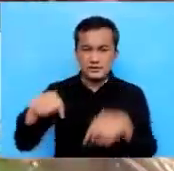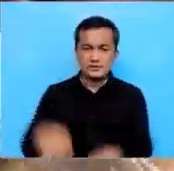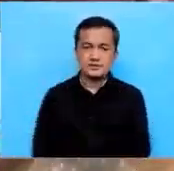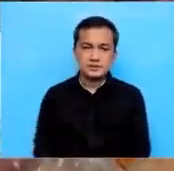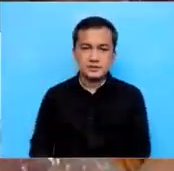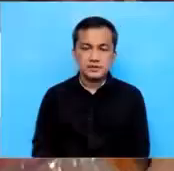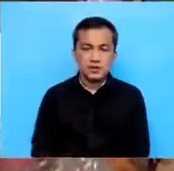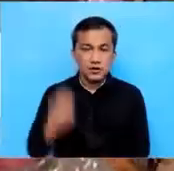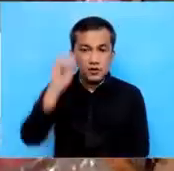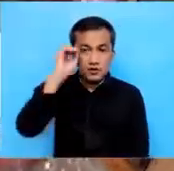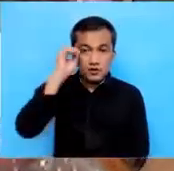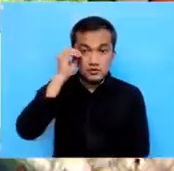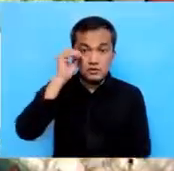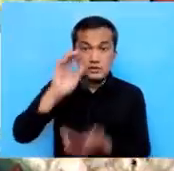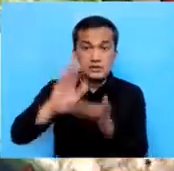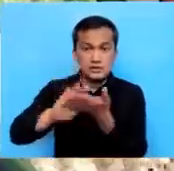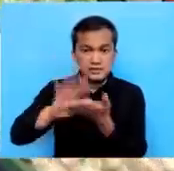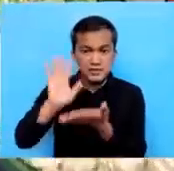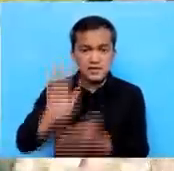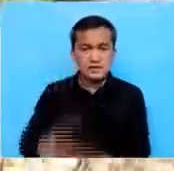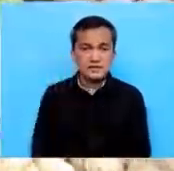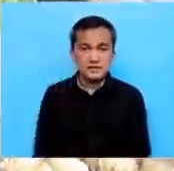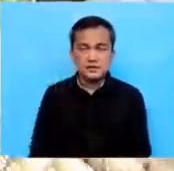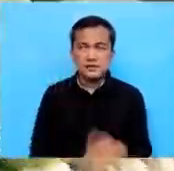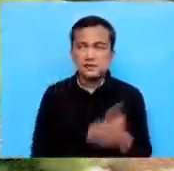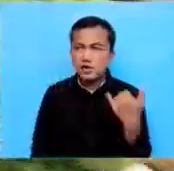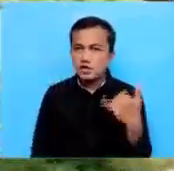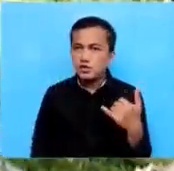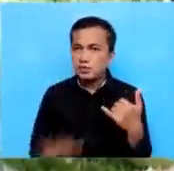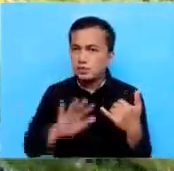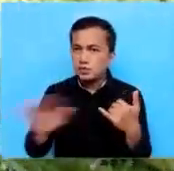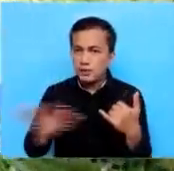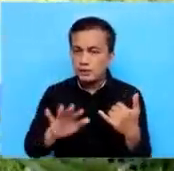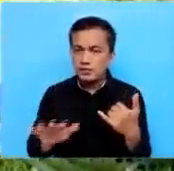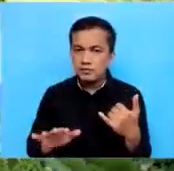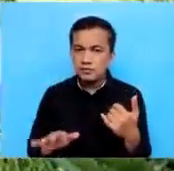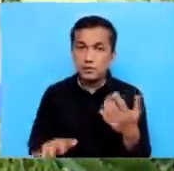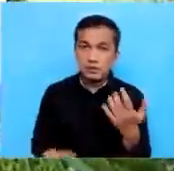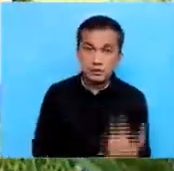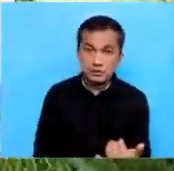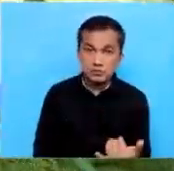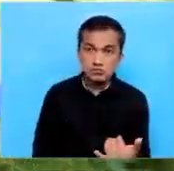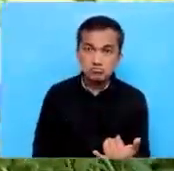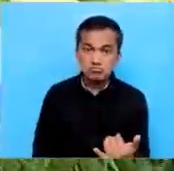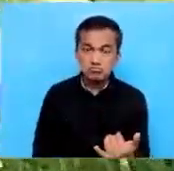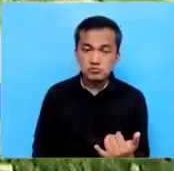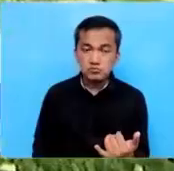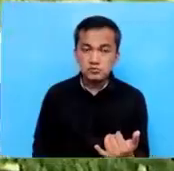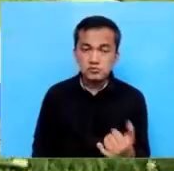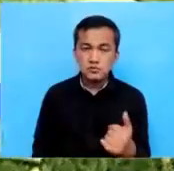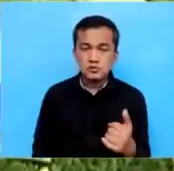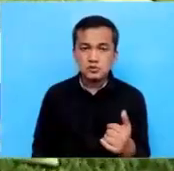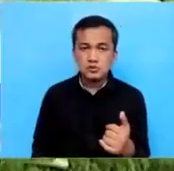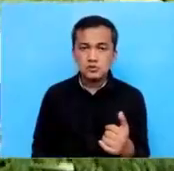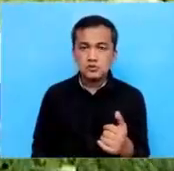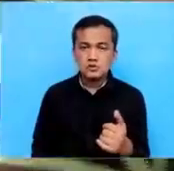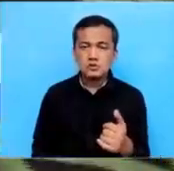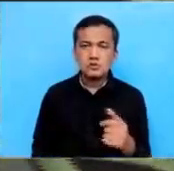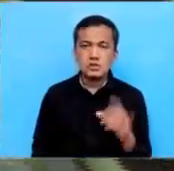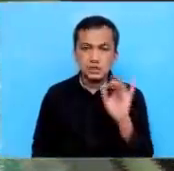sibuyas, nagmahal. 55 lang to dati, di ba? Tumaas na. Mga 3 days ago. 80 na